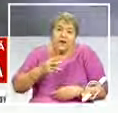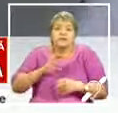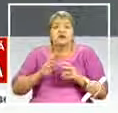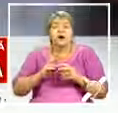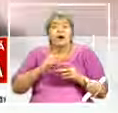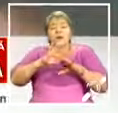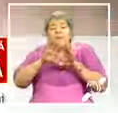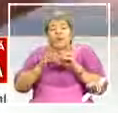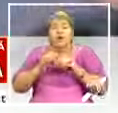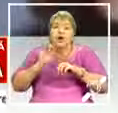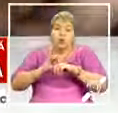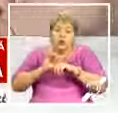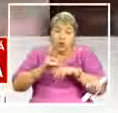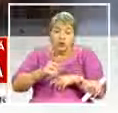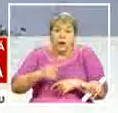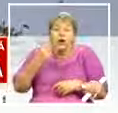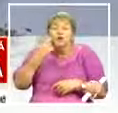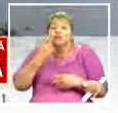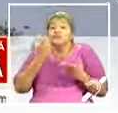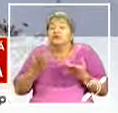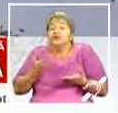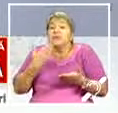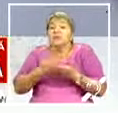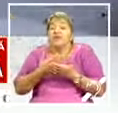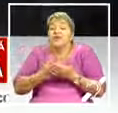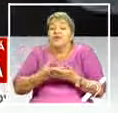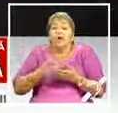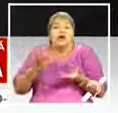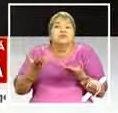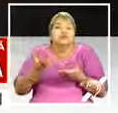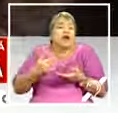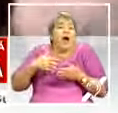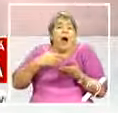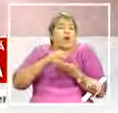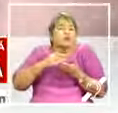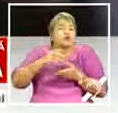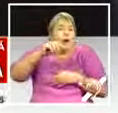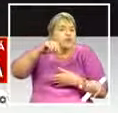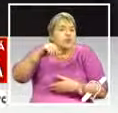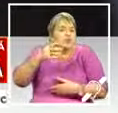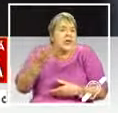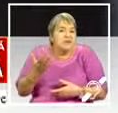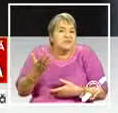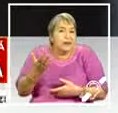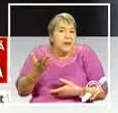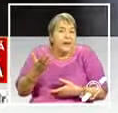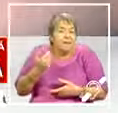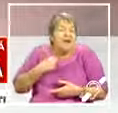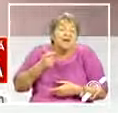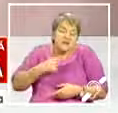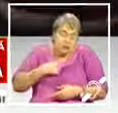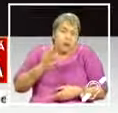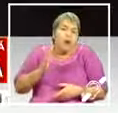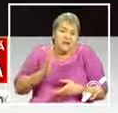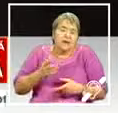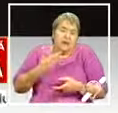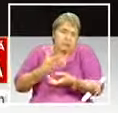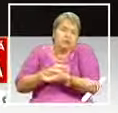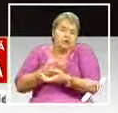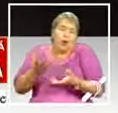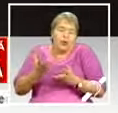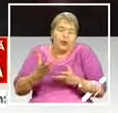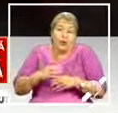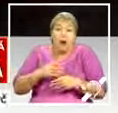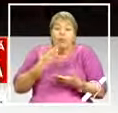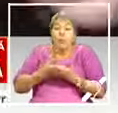cu medicii. Deocamdată nu se știe ce substanță a consumat, nu este exclusă varianta drogurilor,